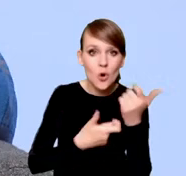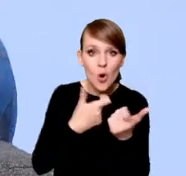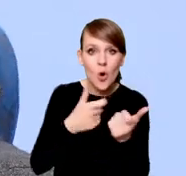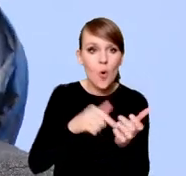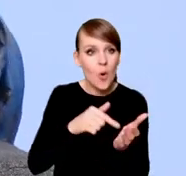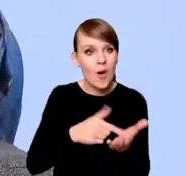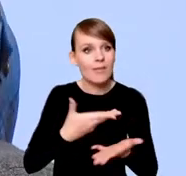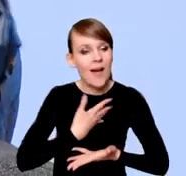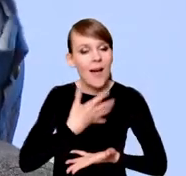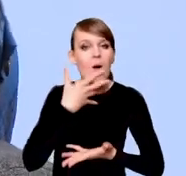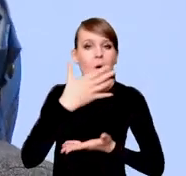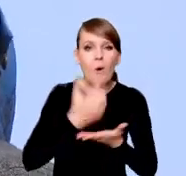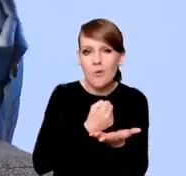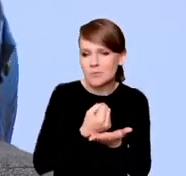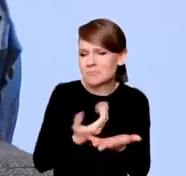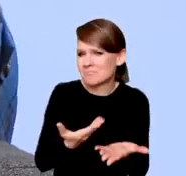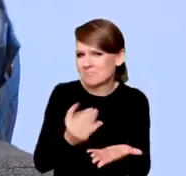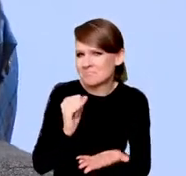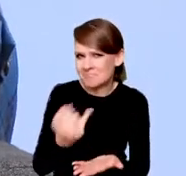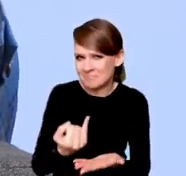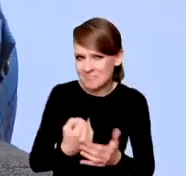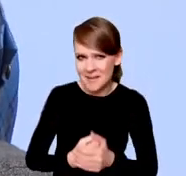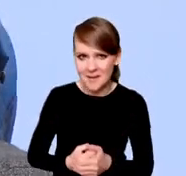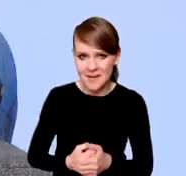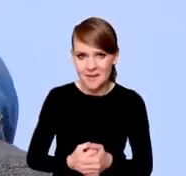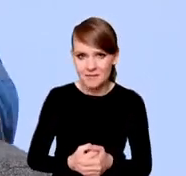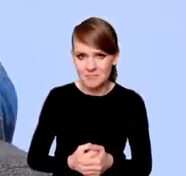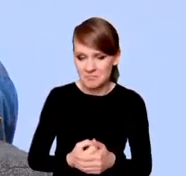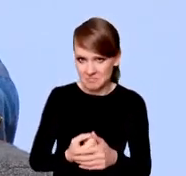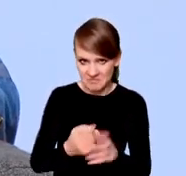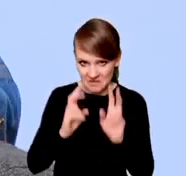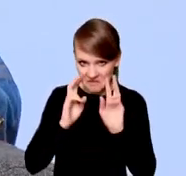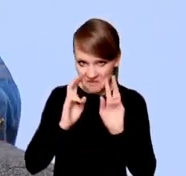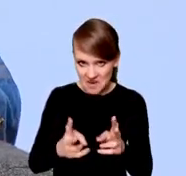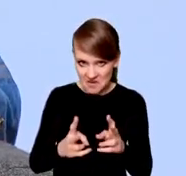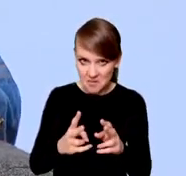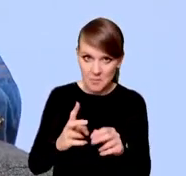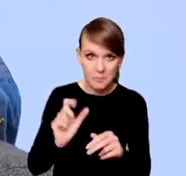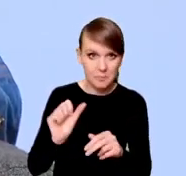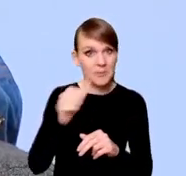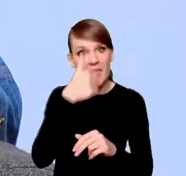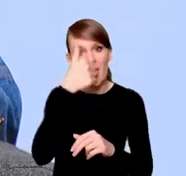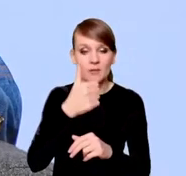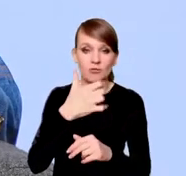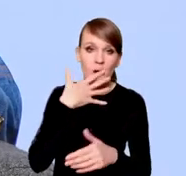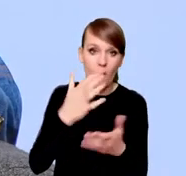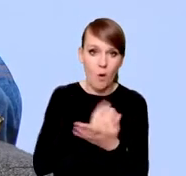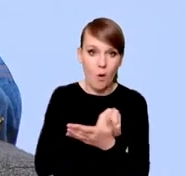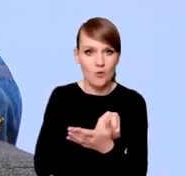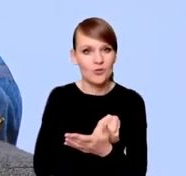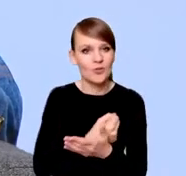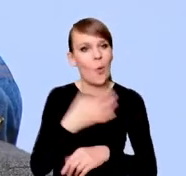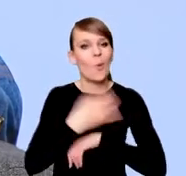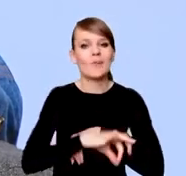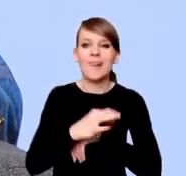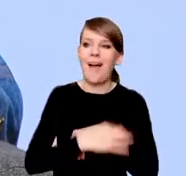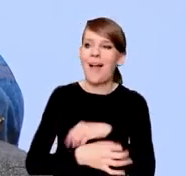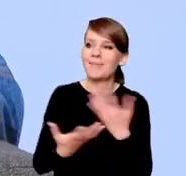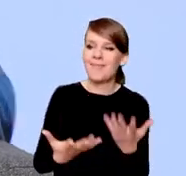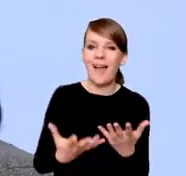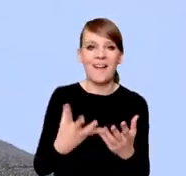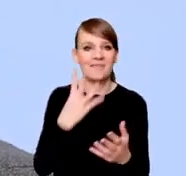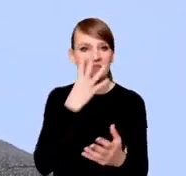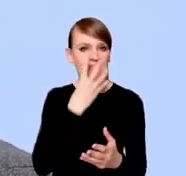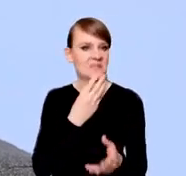taki obraz, że tą podstawową korzyścią jest budowanie wizerunku uczelni?